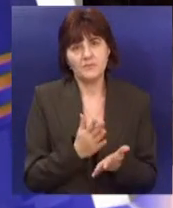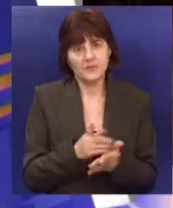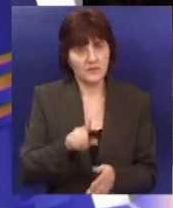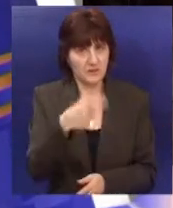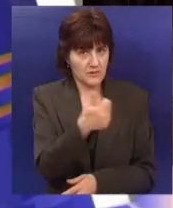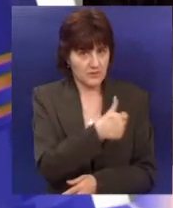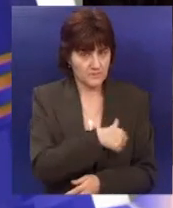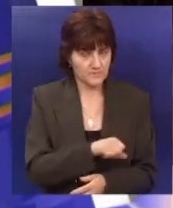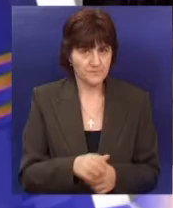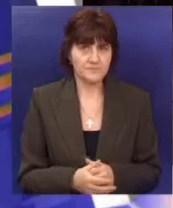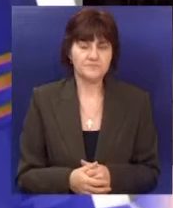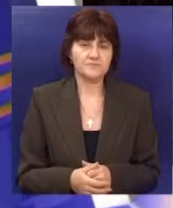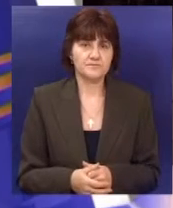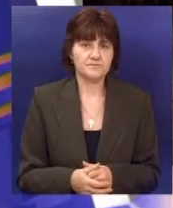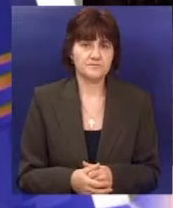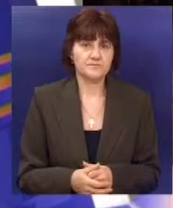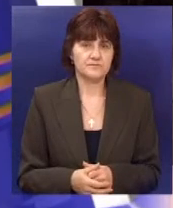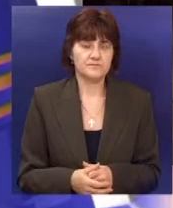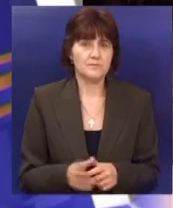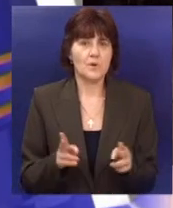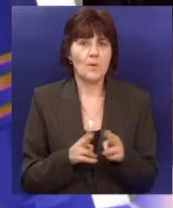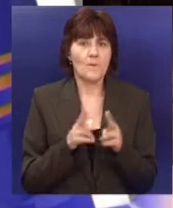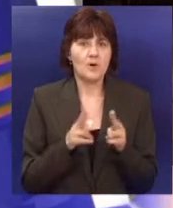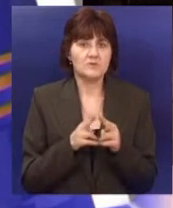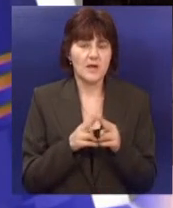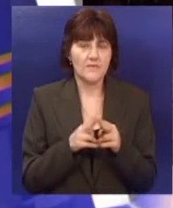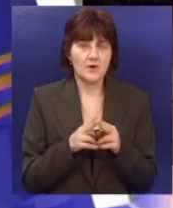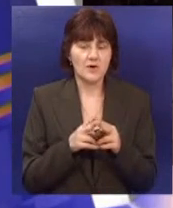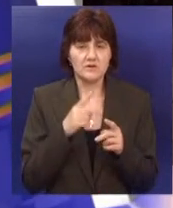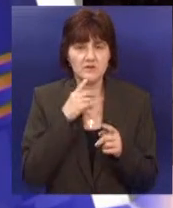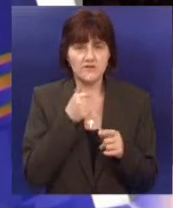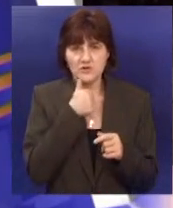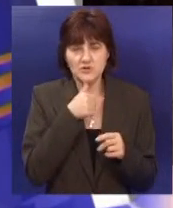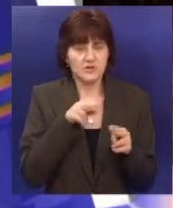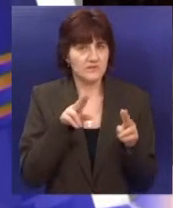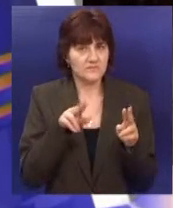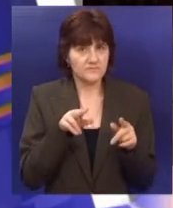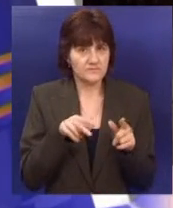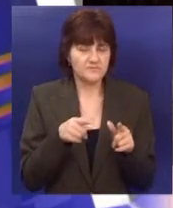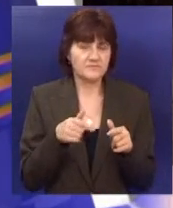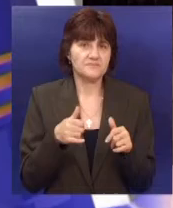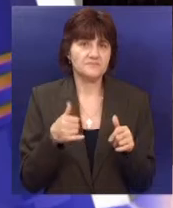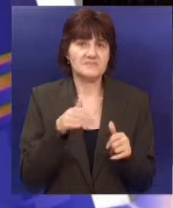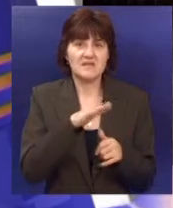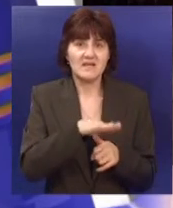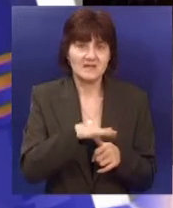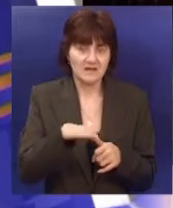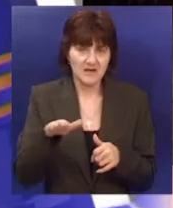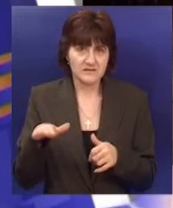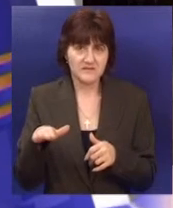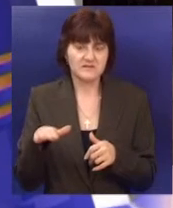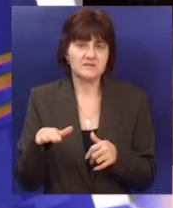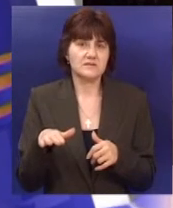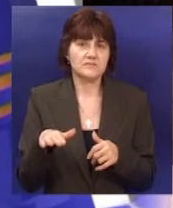školske godine da upisujemo i da ih upoznamo sa obrazovnim profilima. Smatram da